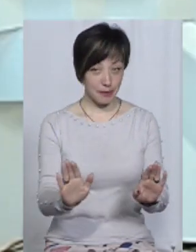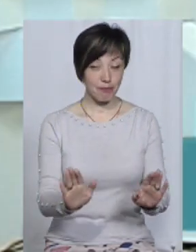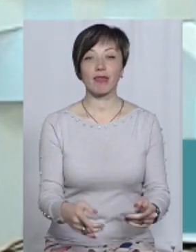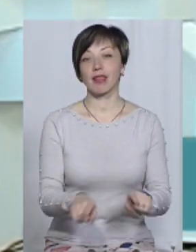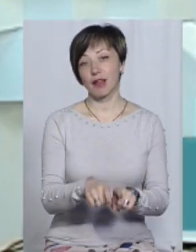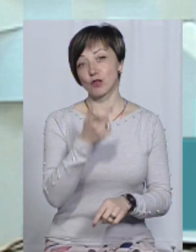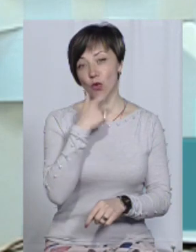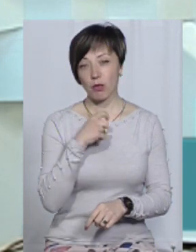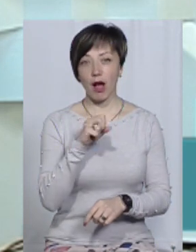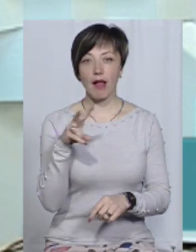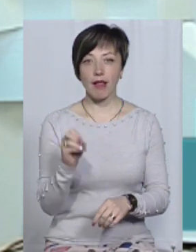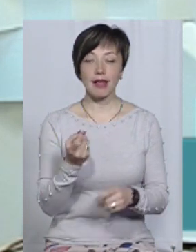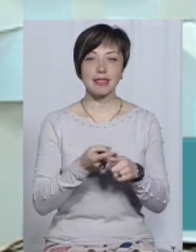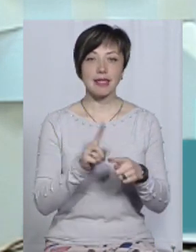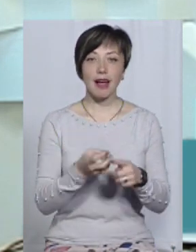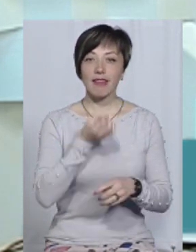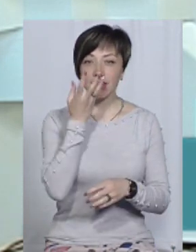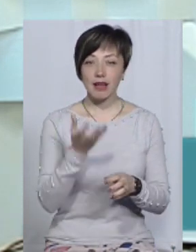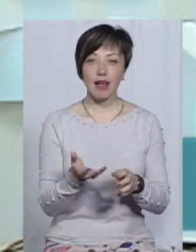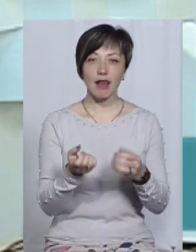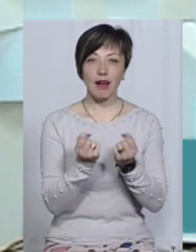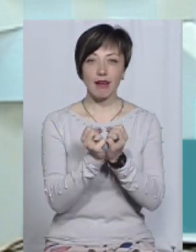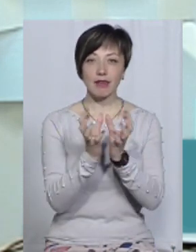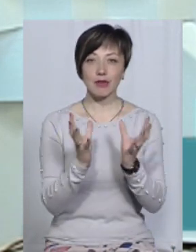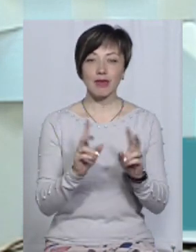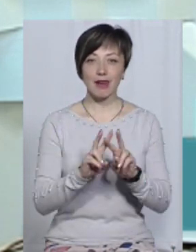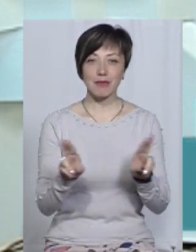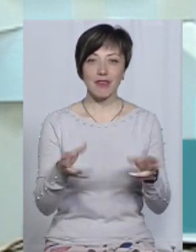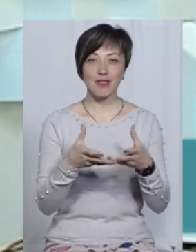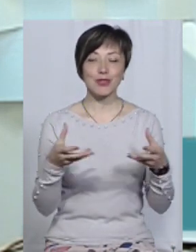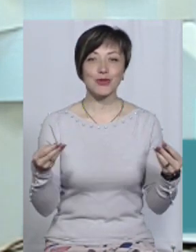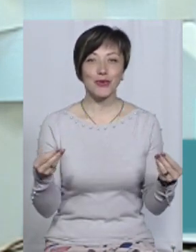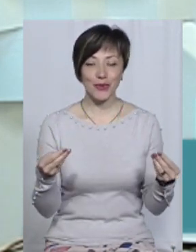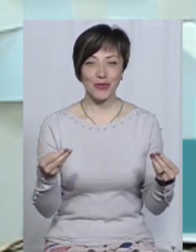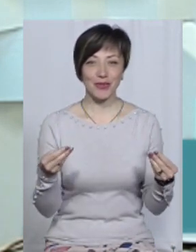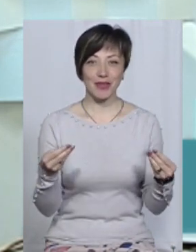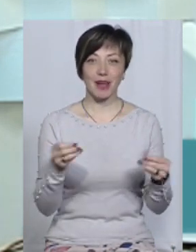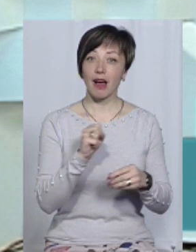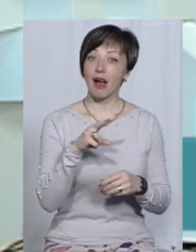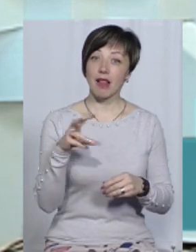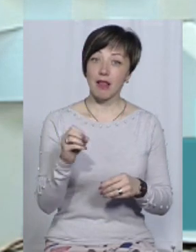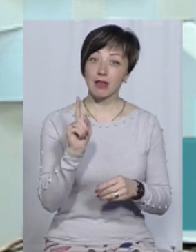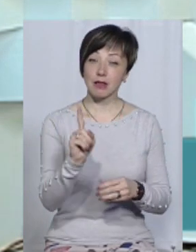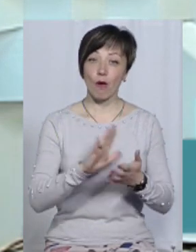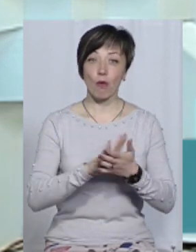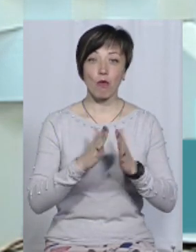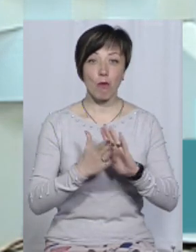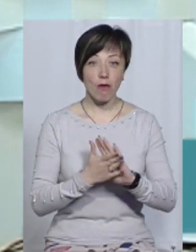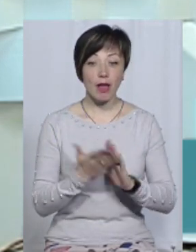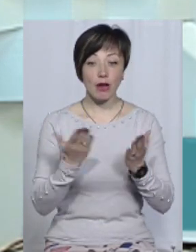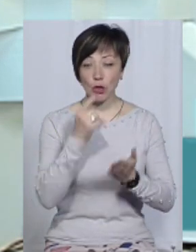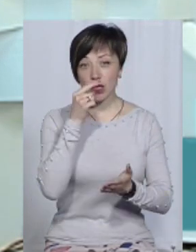це скромно все, але це квітка, яка відкривається, як ті тюльпани весною, але за умови, якщо